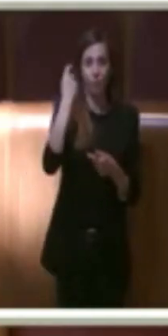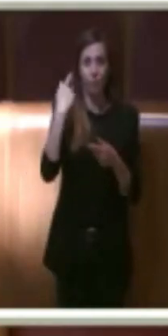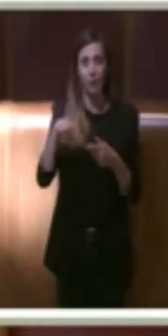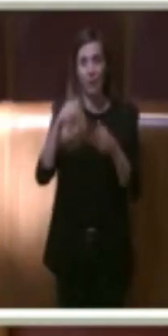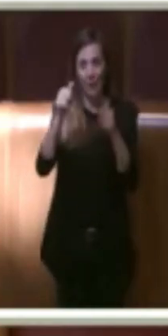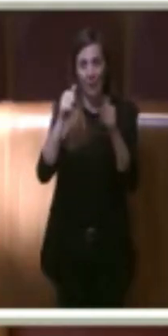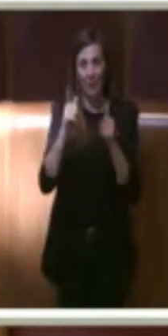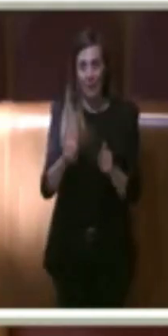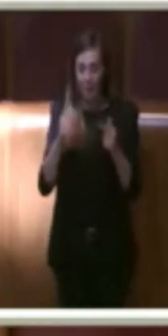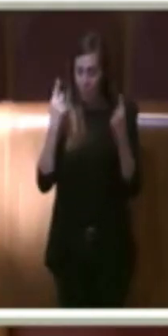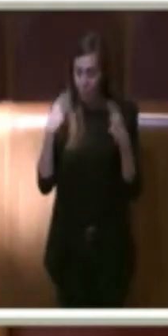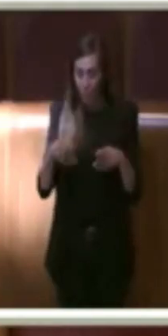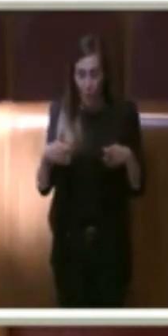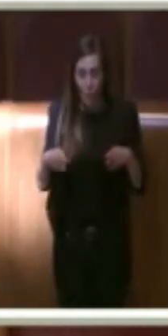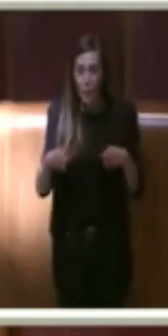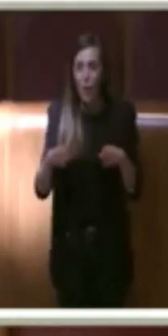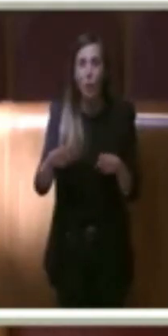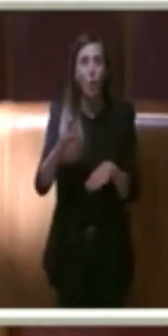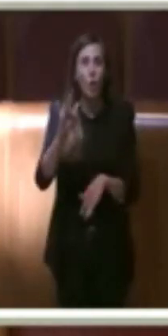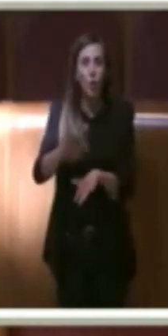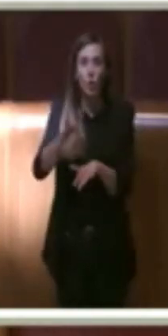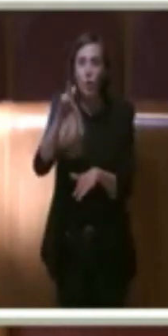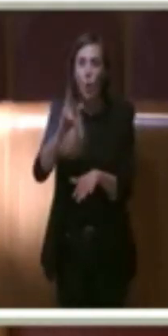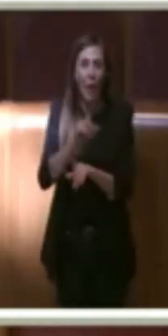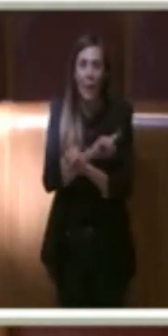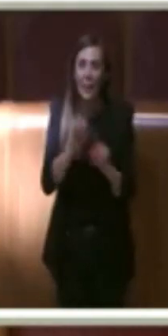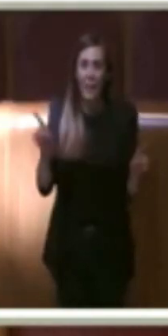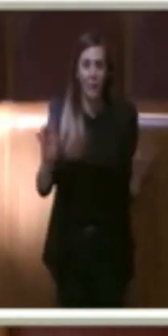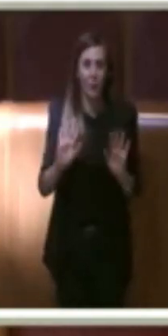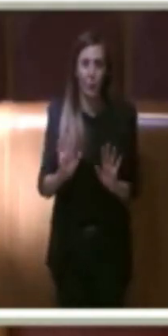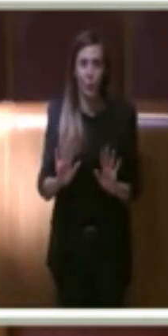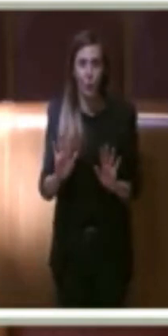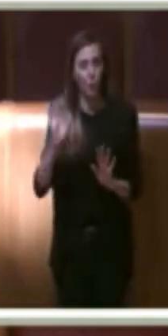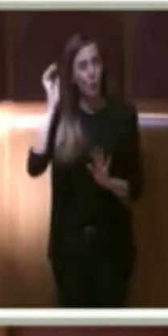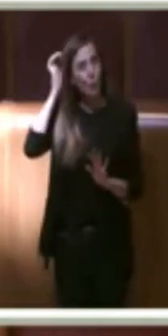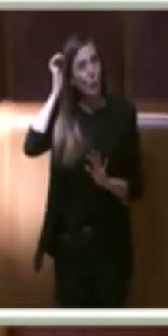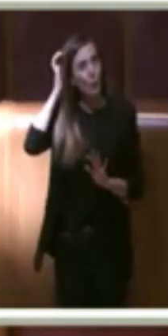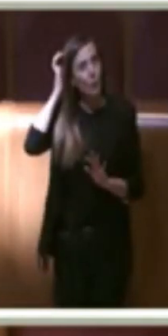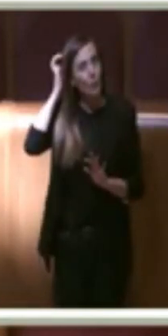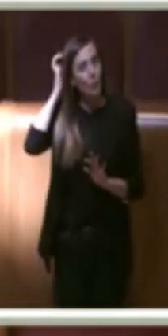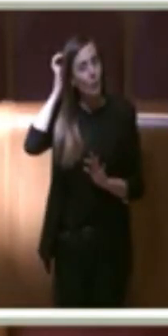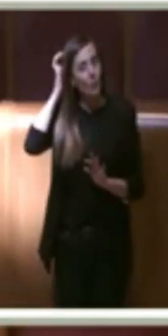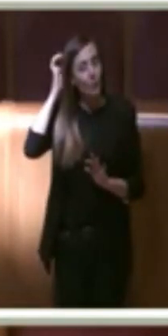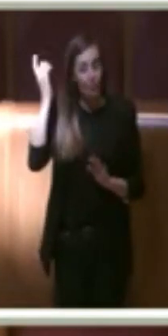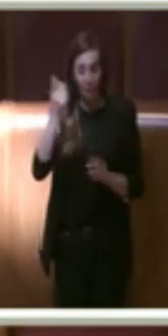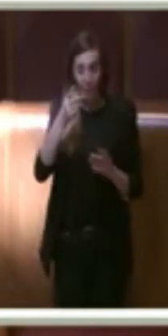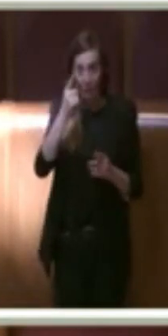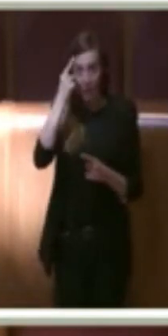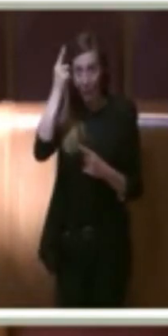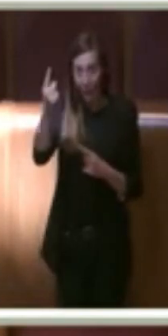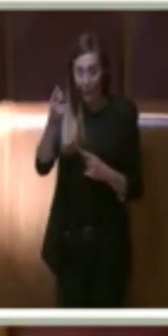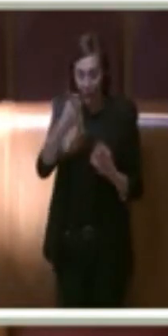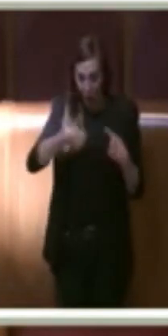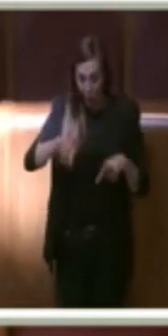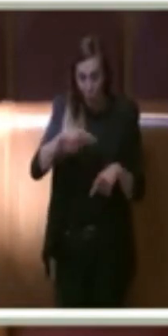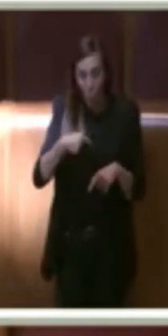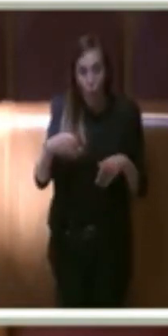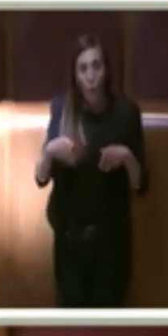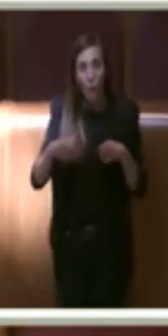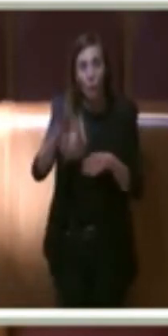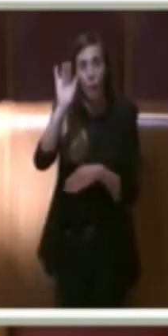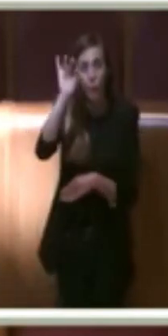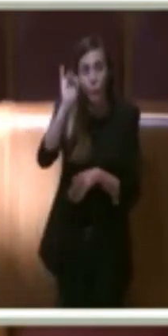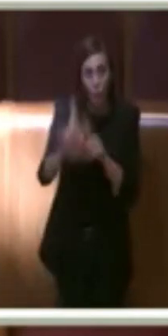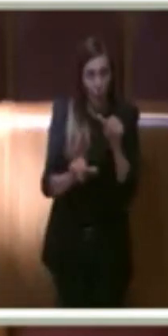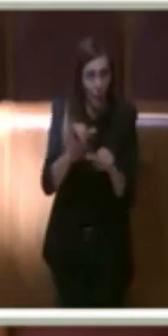Questo percorso non lo tocca nessuno, per cui l'idea che noi andiamo a cambiare il percorso futuro non è così.